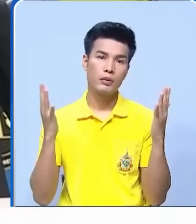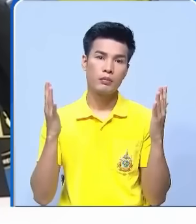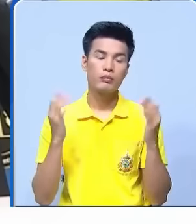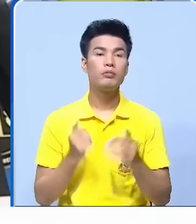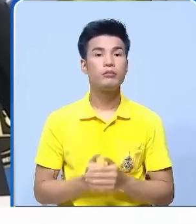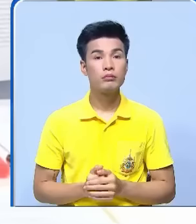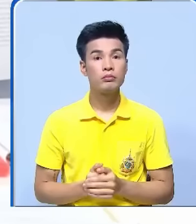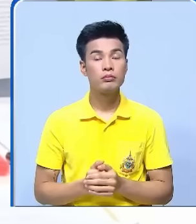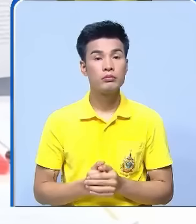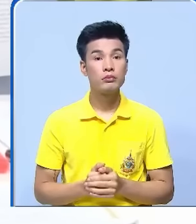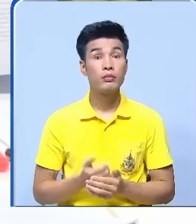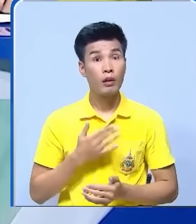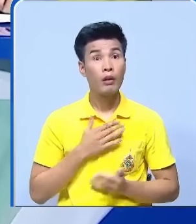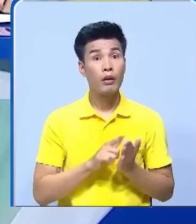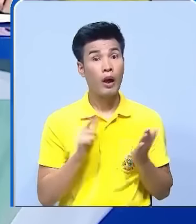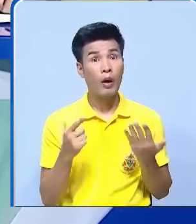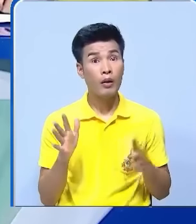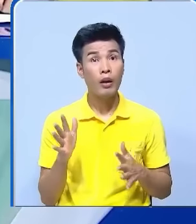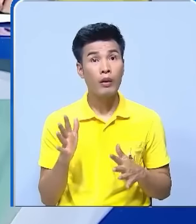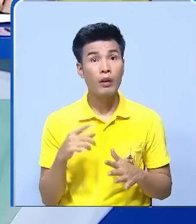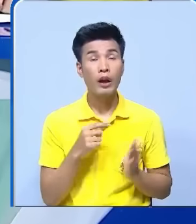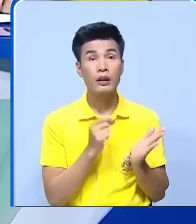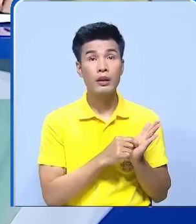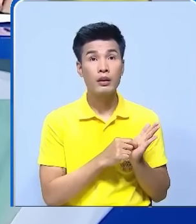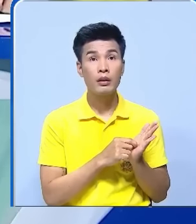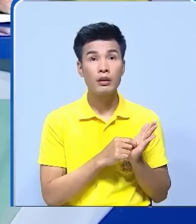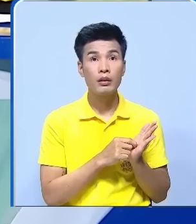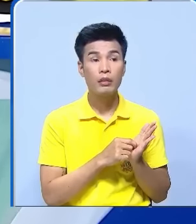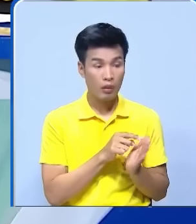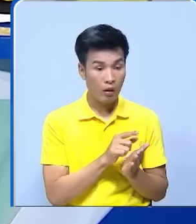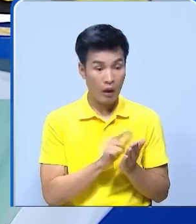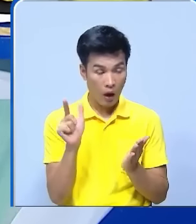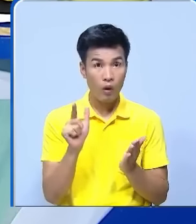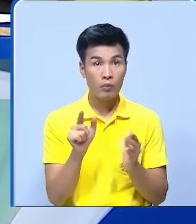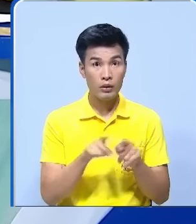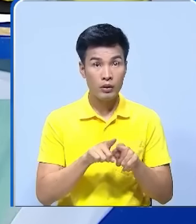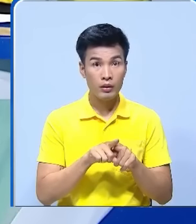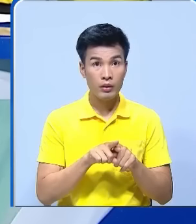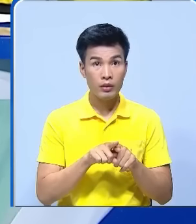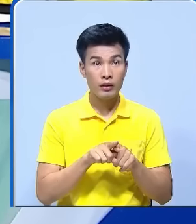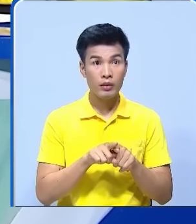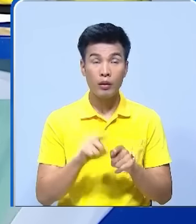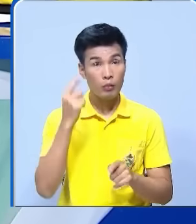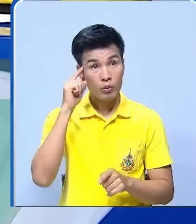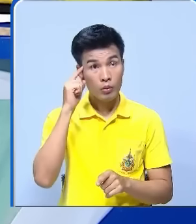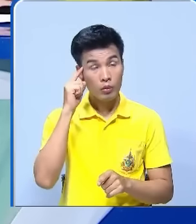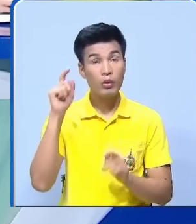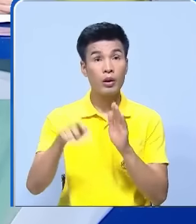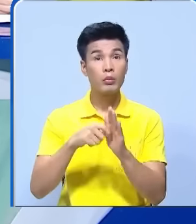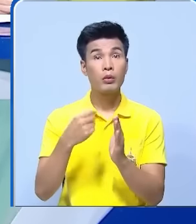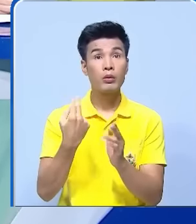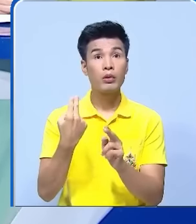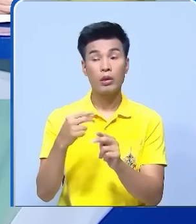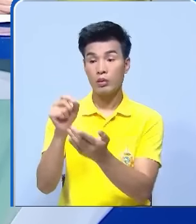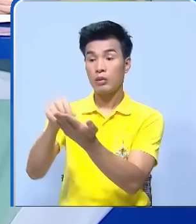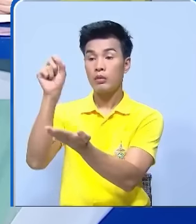แบบนี ้เราก็ลาออกมาแล้วใครเซ็นจดหมายก็ลาออกด้วยไหมช่วยกันรับผิดชอบไม่รู้ว่าใครเซ็นจดหมายมาใครประกาศตำแหน่